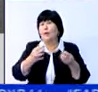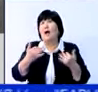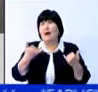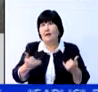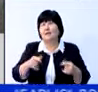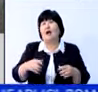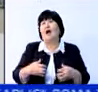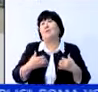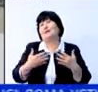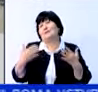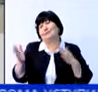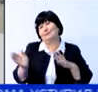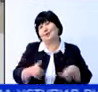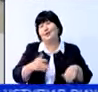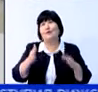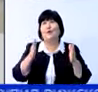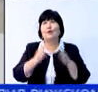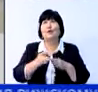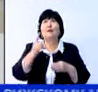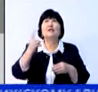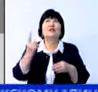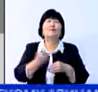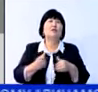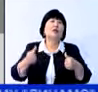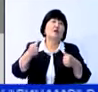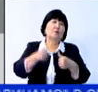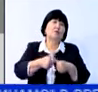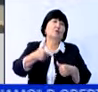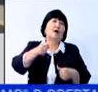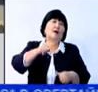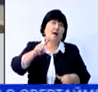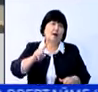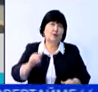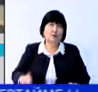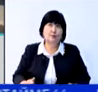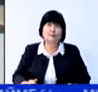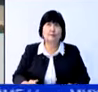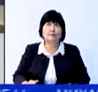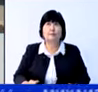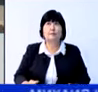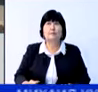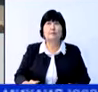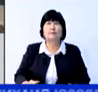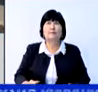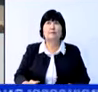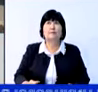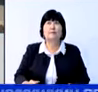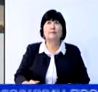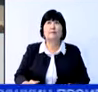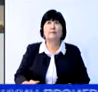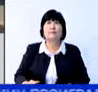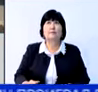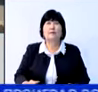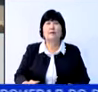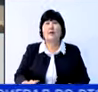все опасения позади его дома одним из первых подключен голубому топливу услышь там билетом в салатник и бил bone thugs на